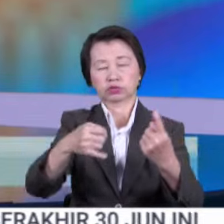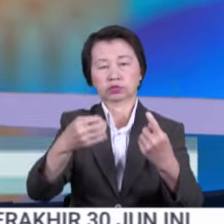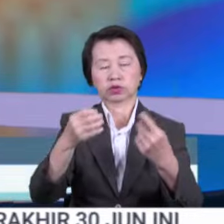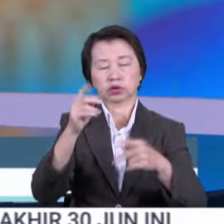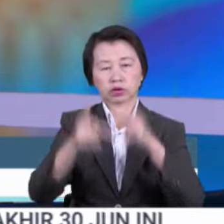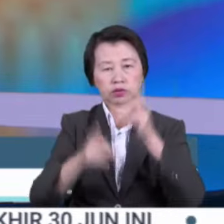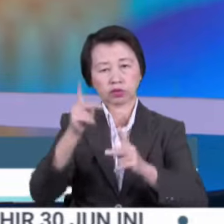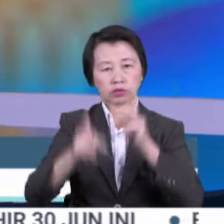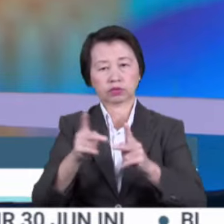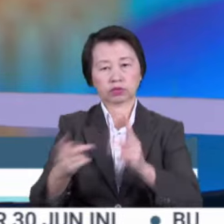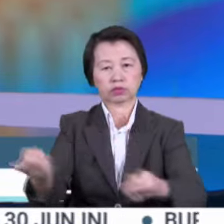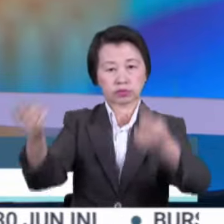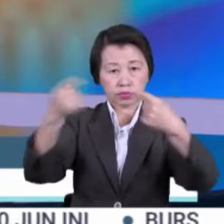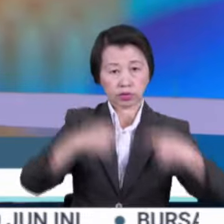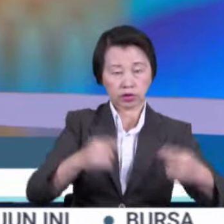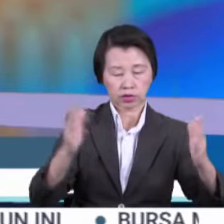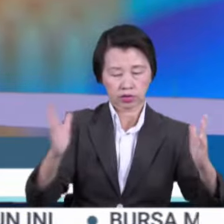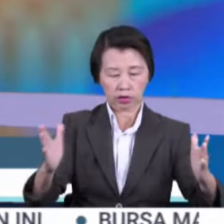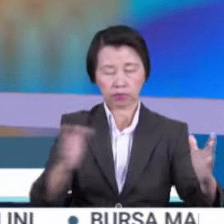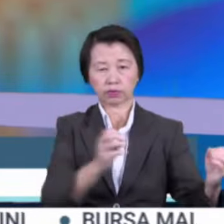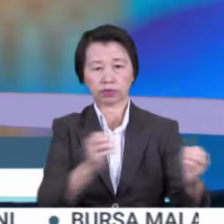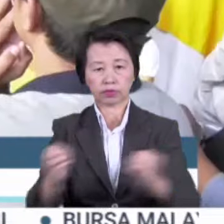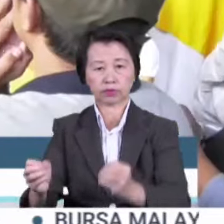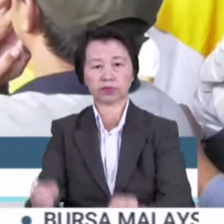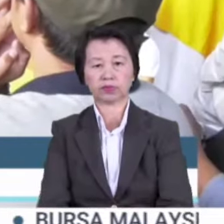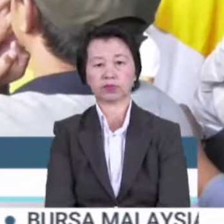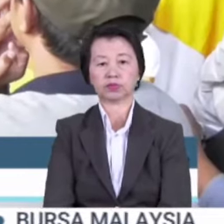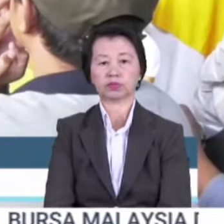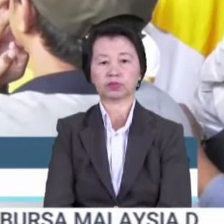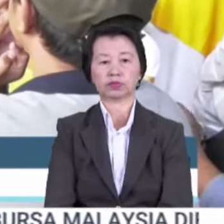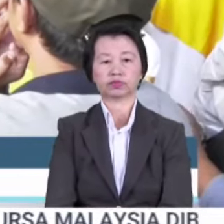pengunjung sepanjang Tempo penganjuran